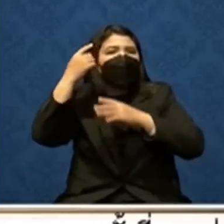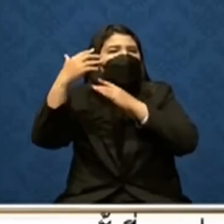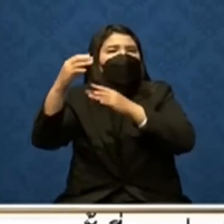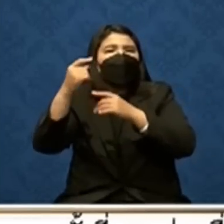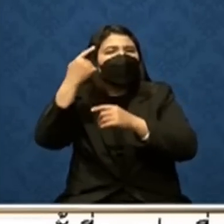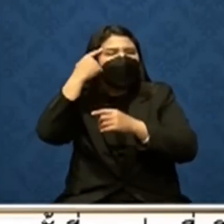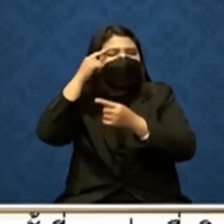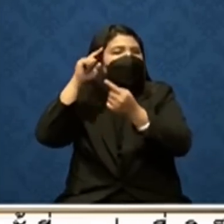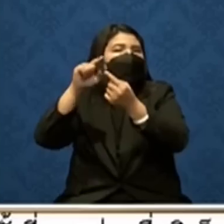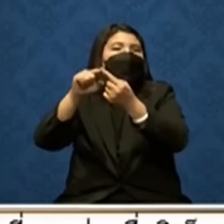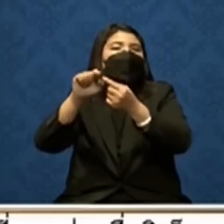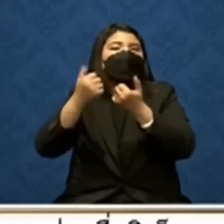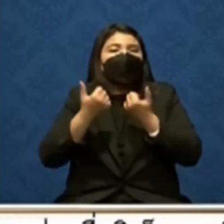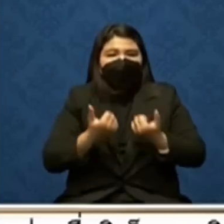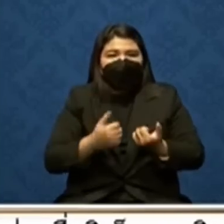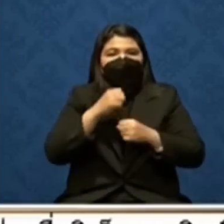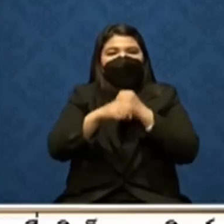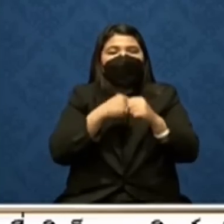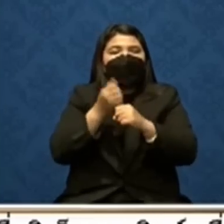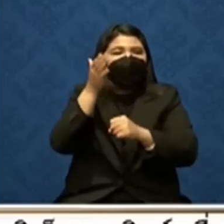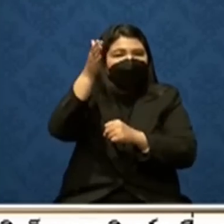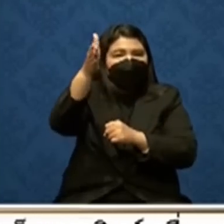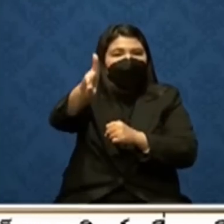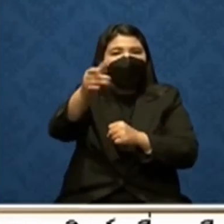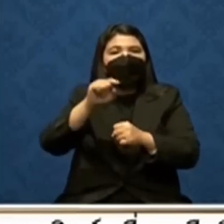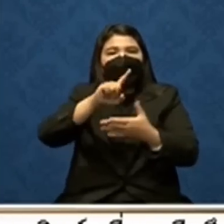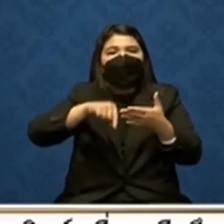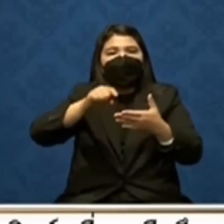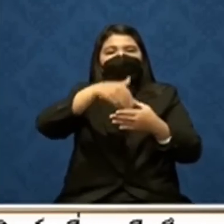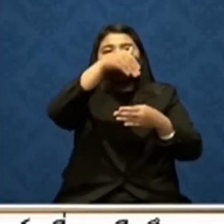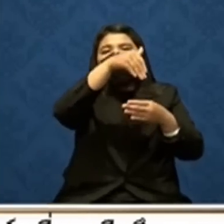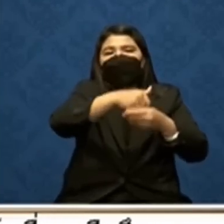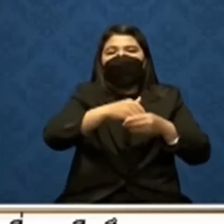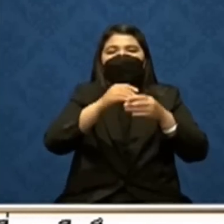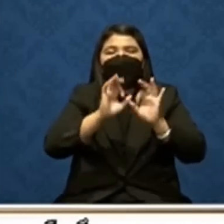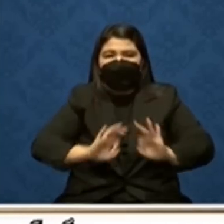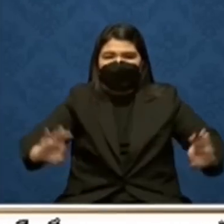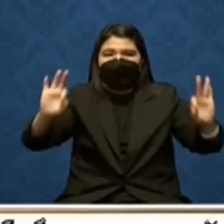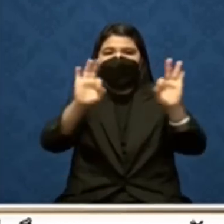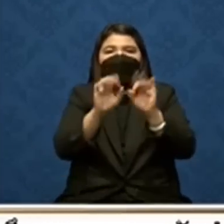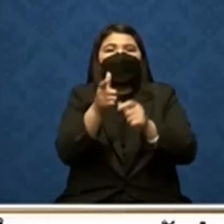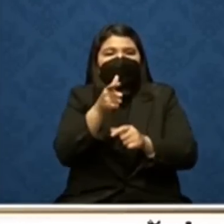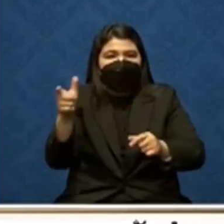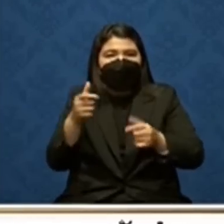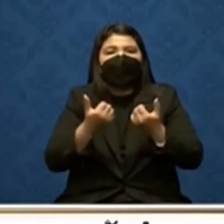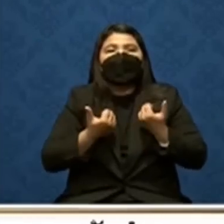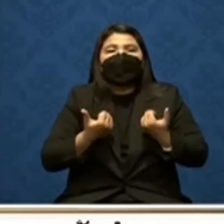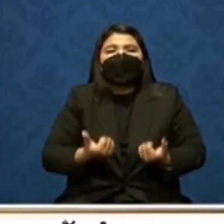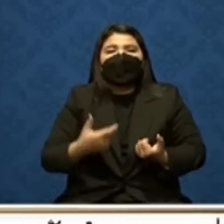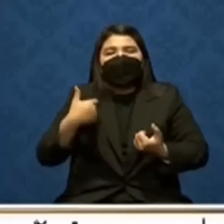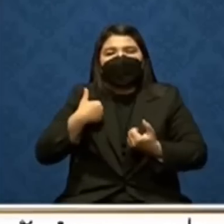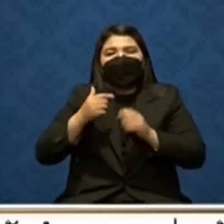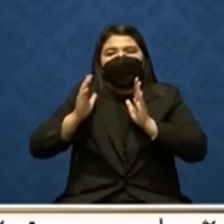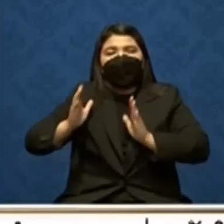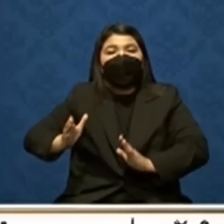วทที่ผานมาและปีหน้าก็กำลงจะมีการเลือกตั้งใหญ่และทสำคัญการที่มีผู้นำ